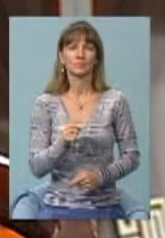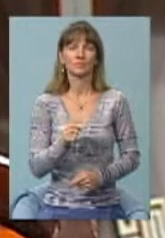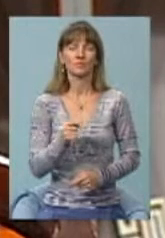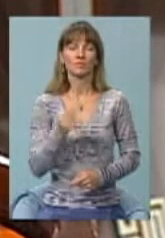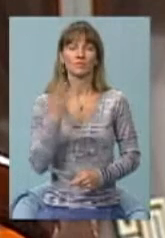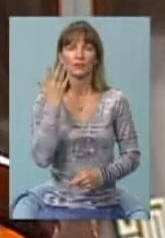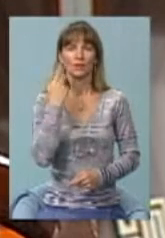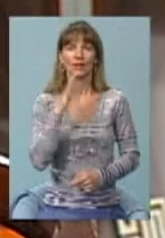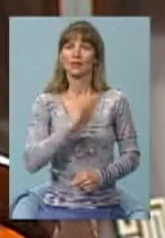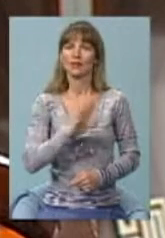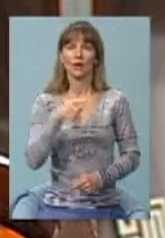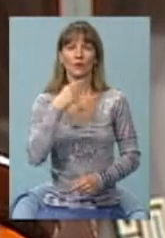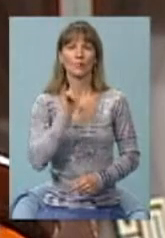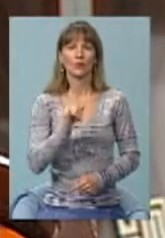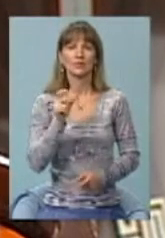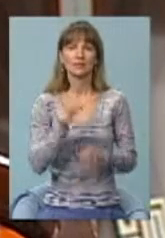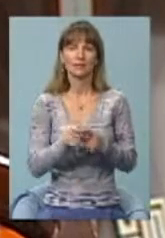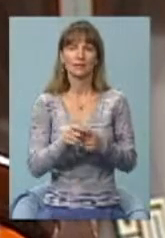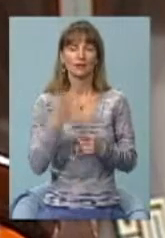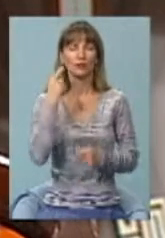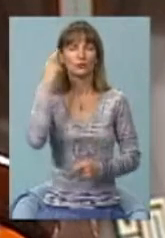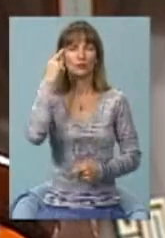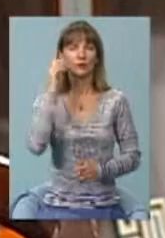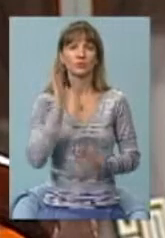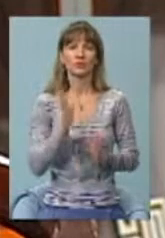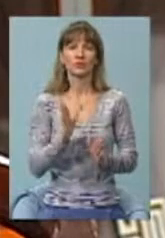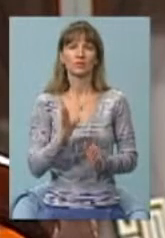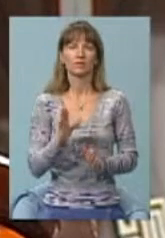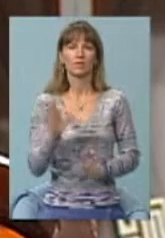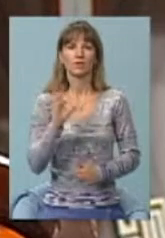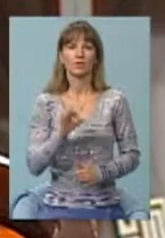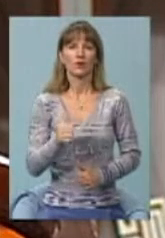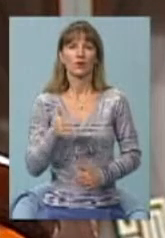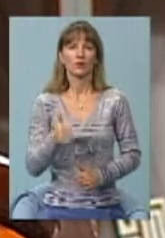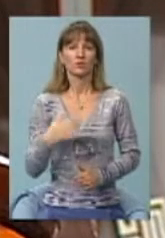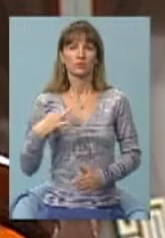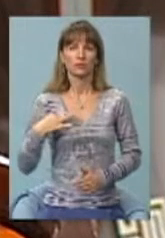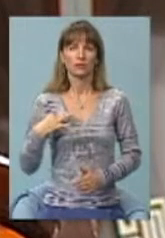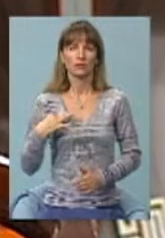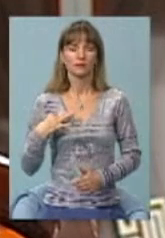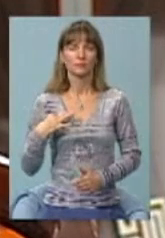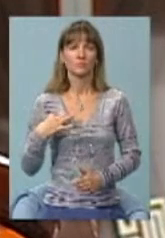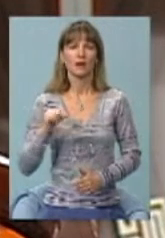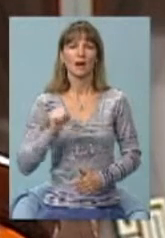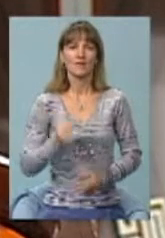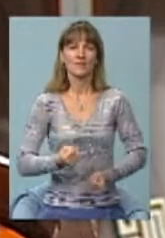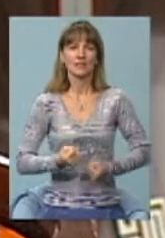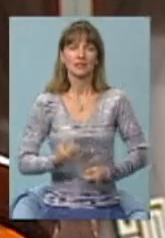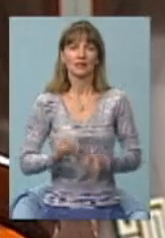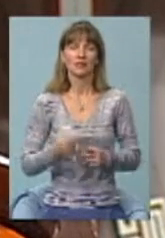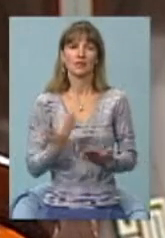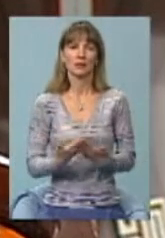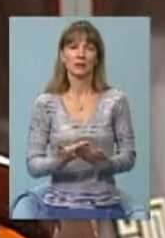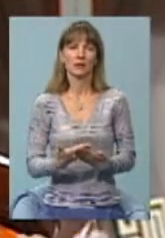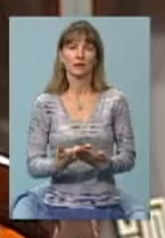не говориш поганих слів, коли думаєш тільки о хороших речах. А фізична – це, наприклад,